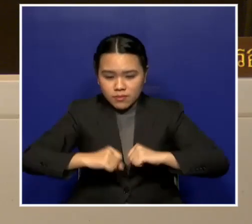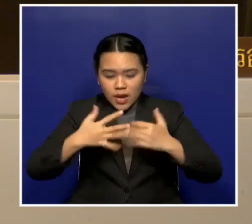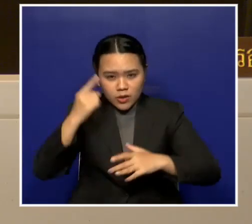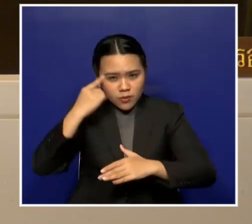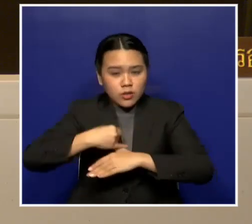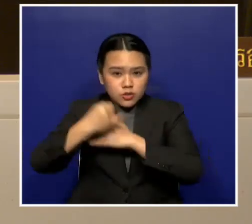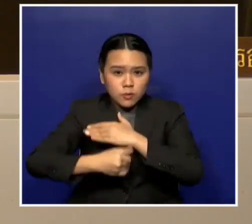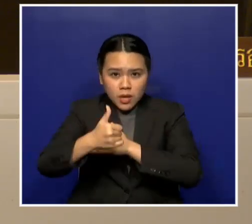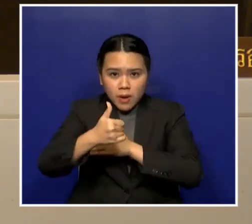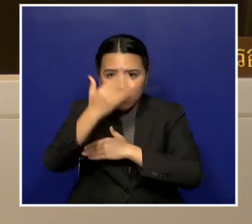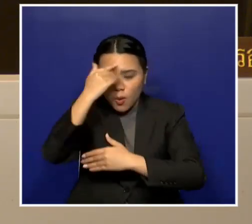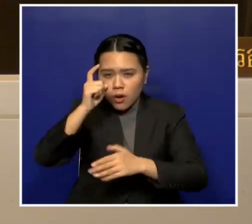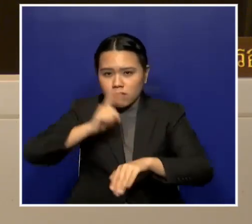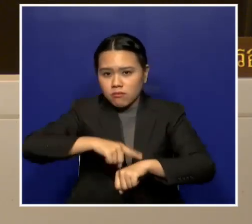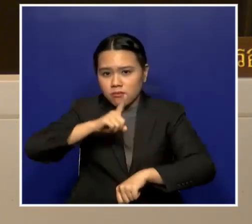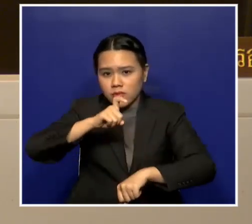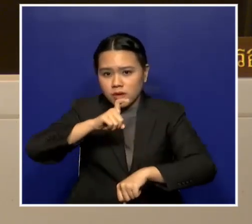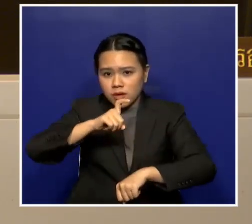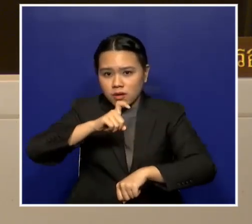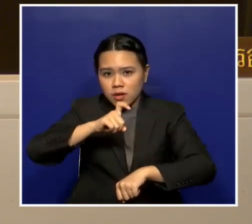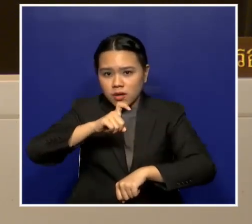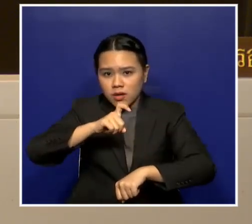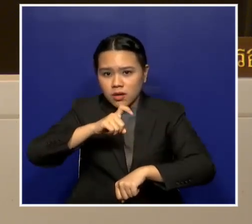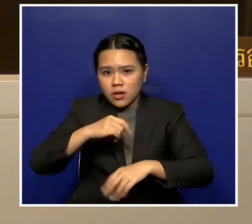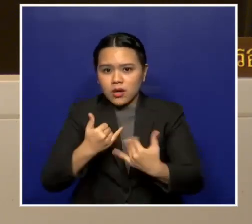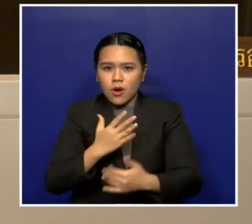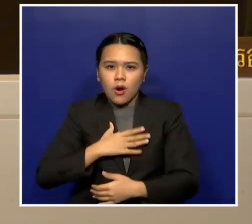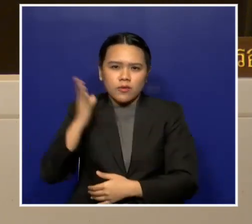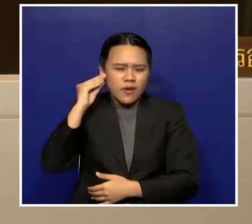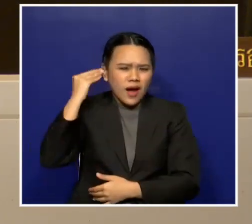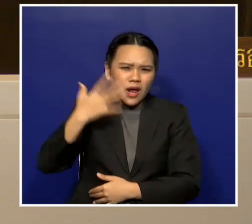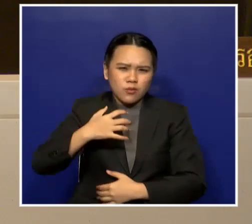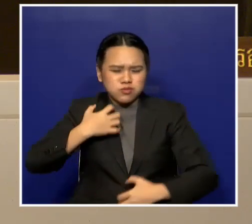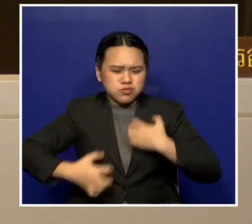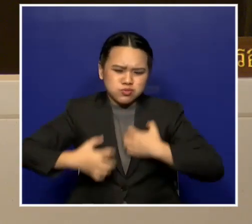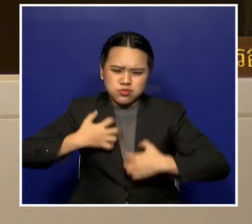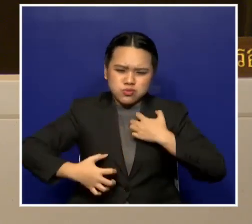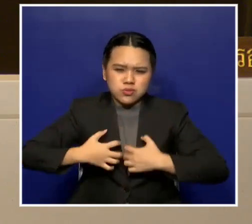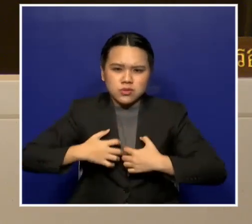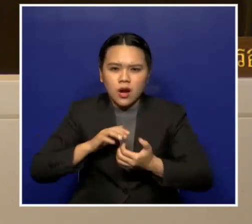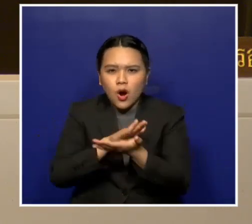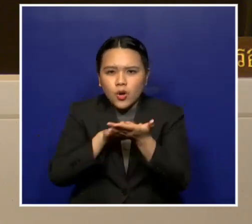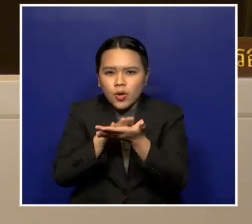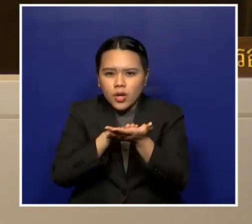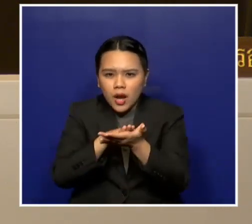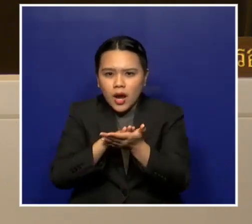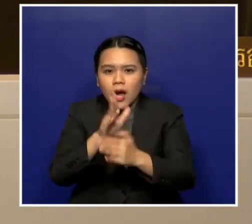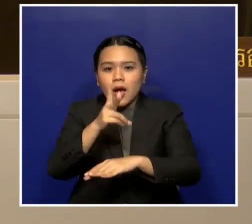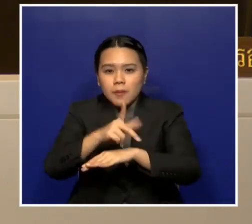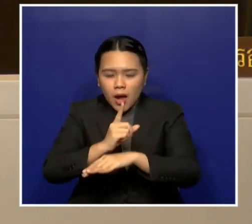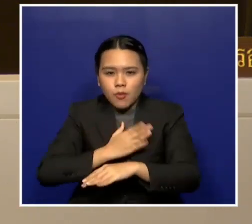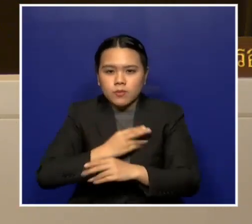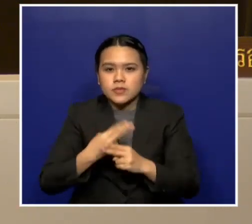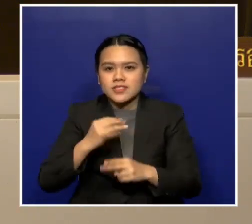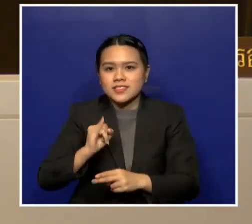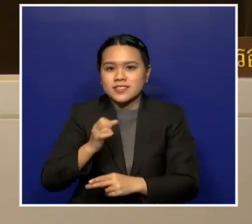จะได้ไม่เสียเวลาท่านสลันวุฒิยิ่งมีเวลาน้อย ฟ ัง แล้วก็รำคาญจริงๆเลยคือจะเบรกหรือจะประท้วงท่านประธานขออภัยครับ ประธานที่เคารพครับจิรยุห่วงทรัพย์ครับส